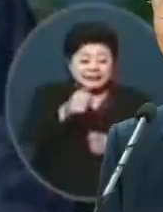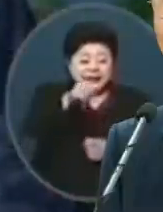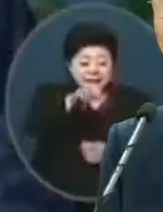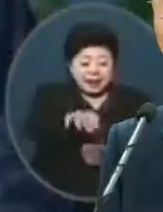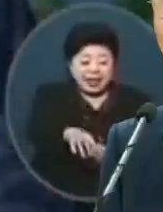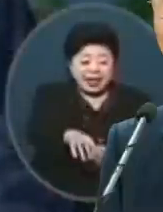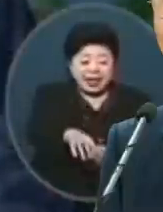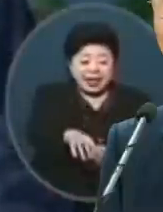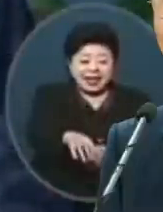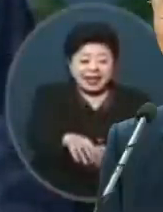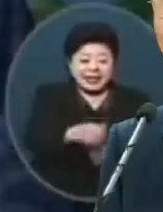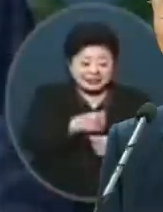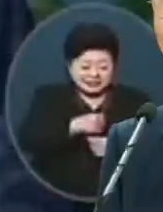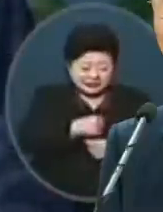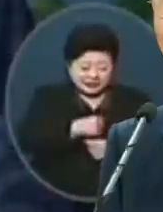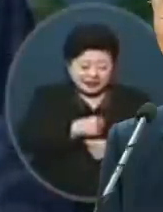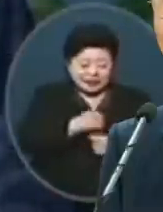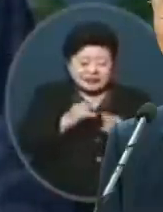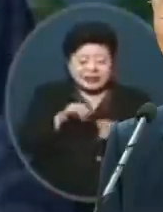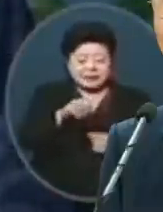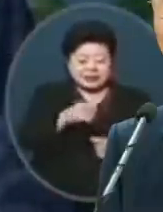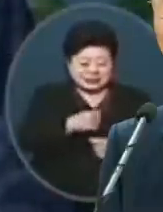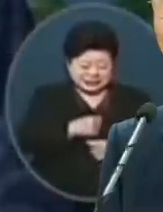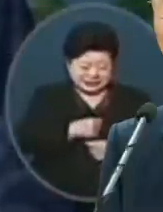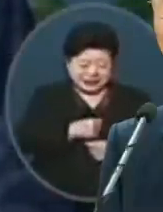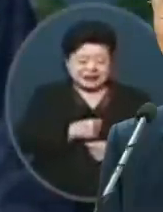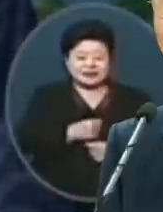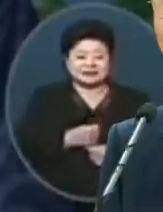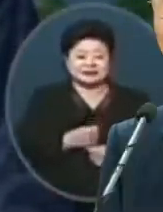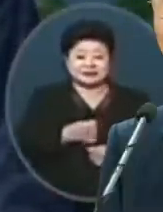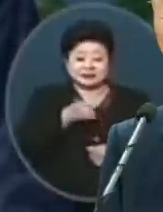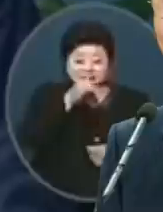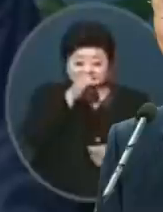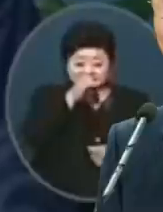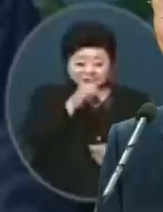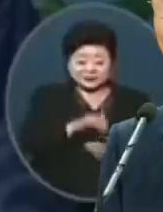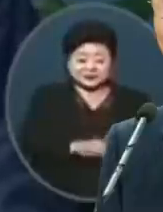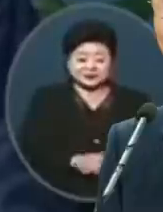앞에서 지켜야 될 것과 사람 앞에서 지켜야 될 법이 있는데